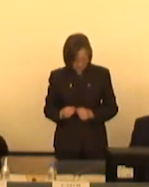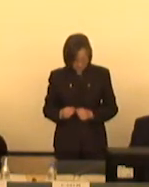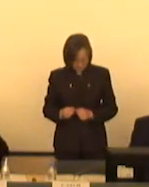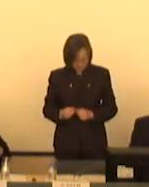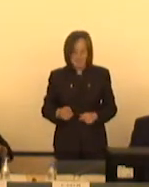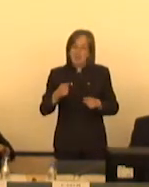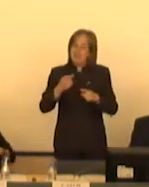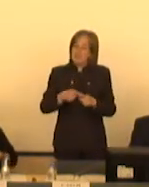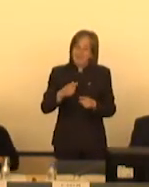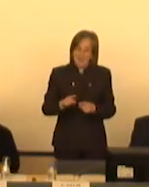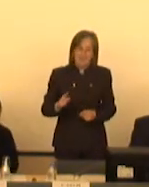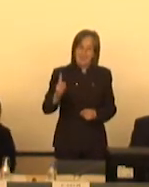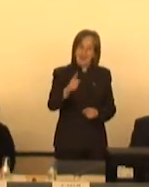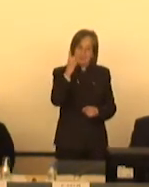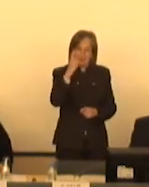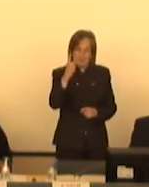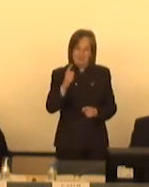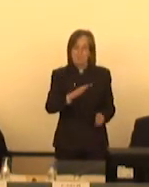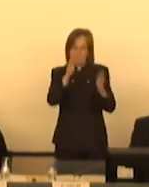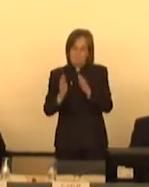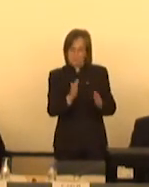per la Universitat Pompeu Fabra,